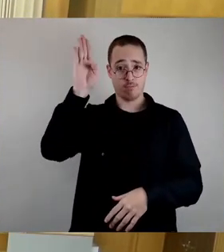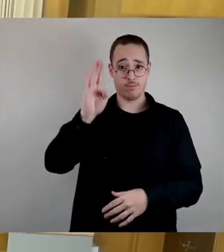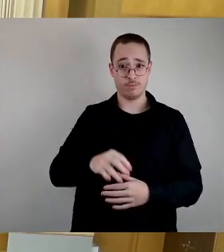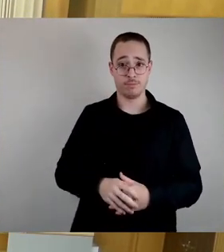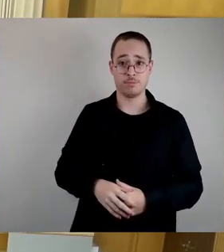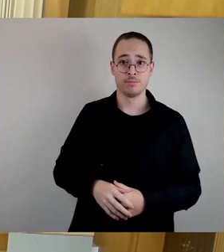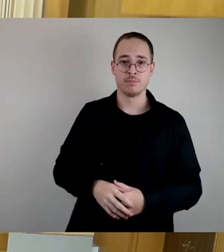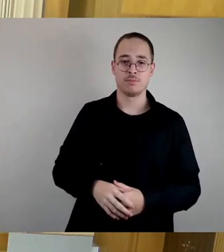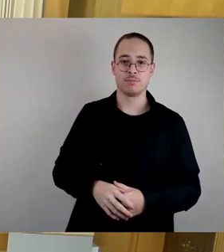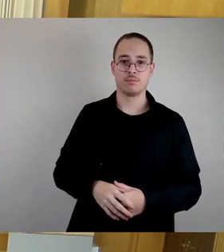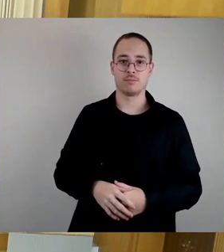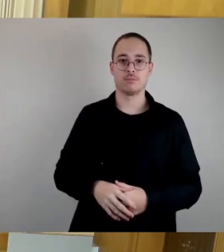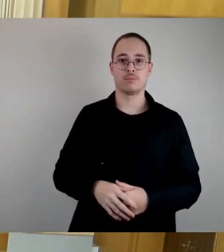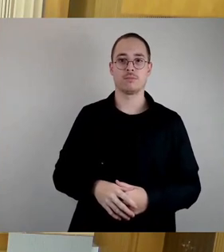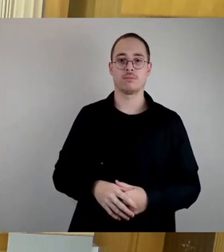Individuell dann.